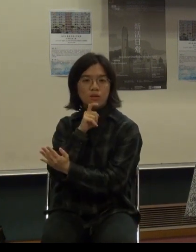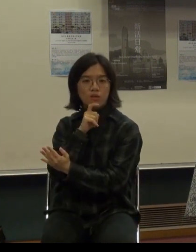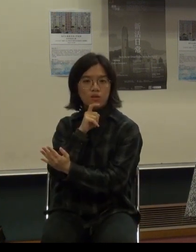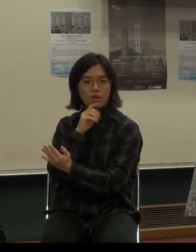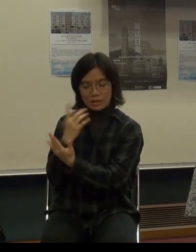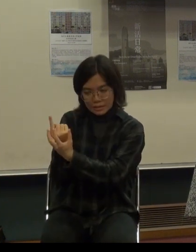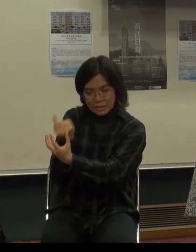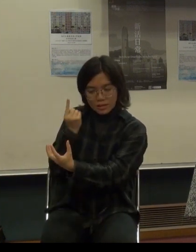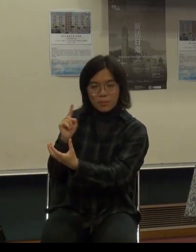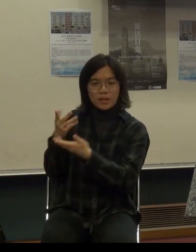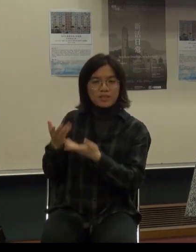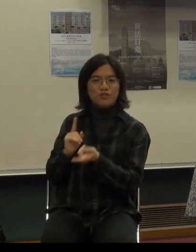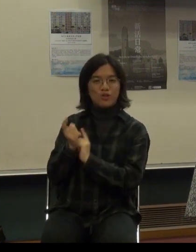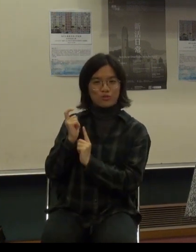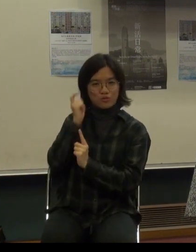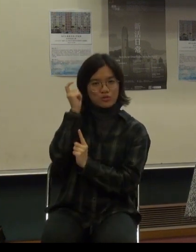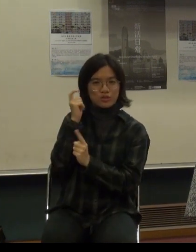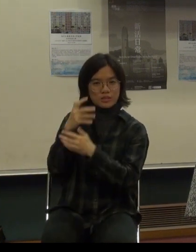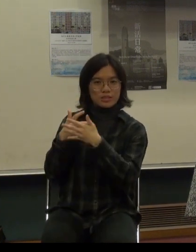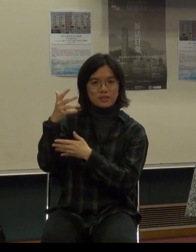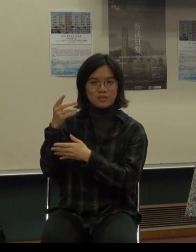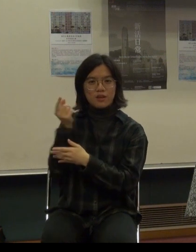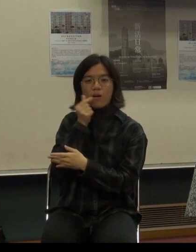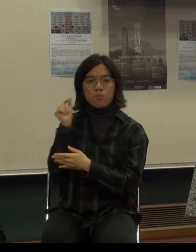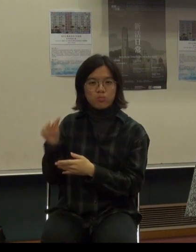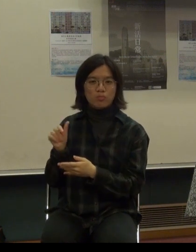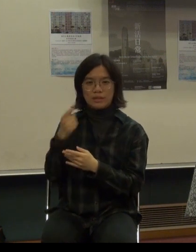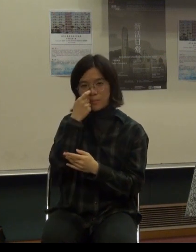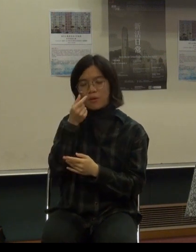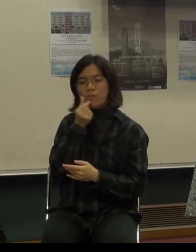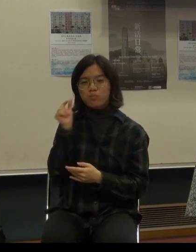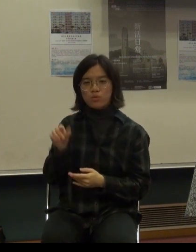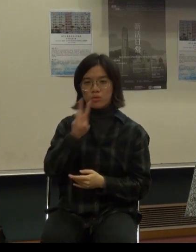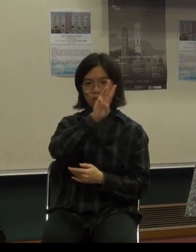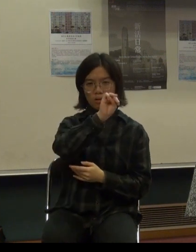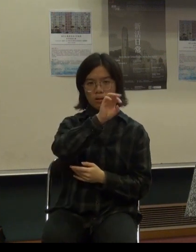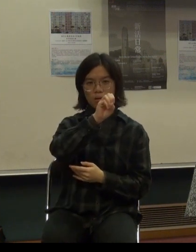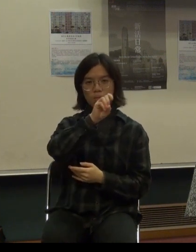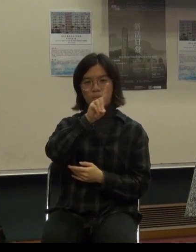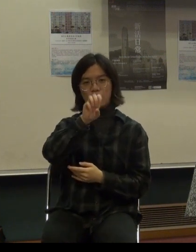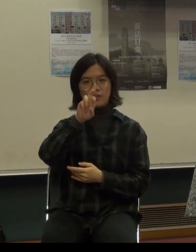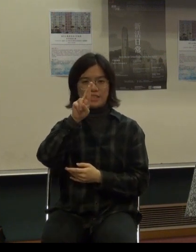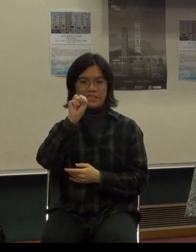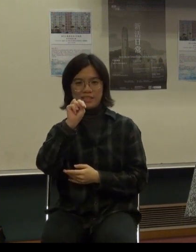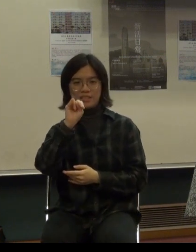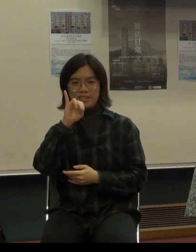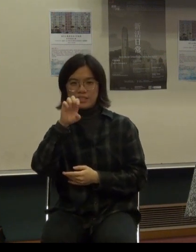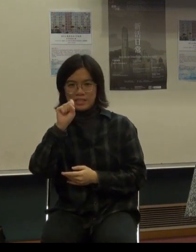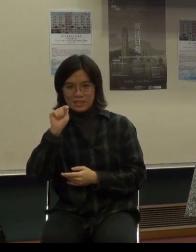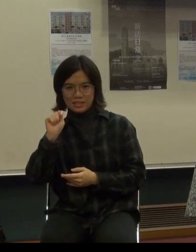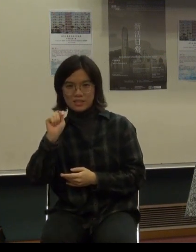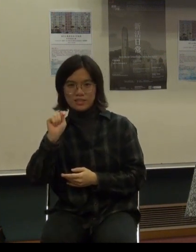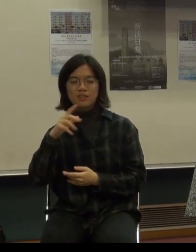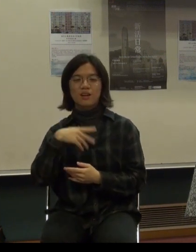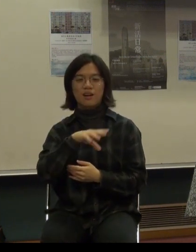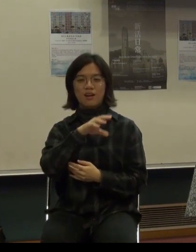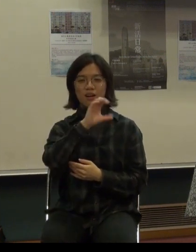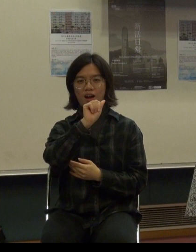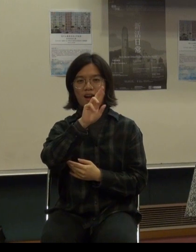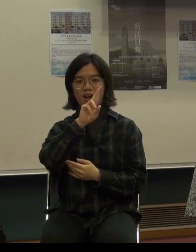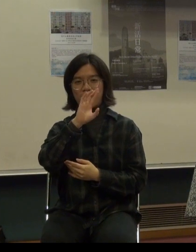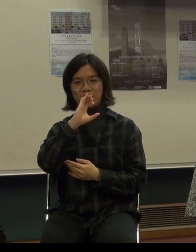建築，如果用英文我們會叫它是 Modernist Architecture， Modernist Architecture。 而這個現代風格的建築就是剛